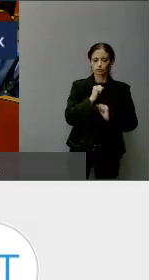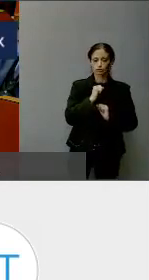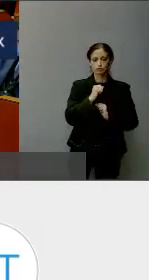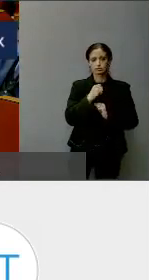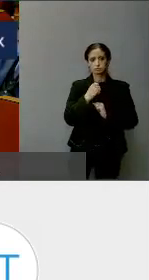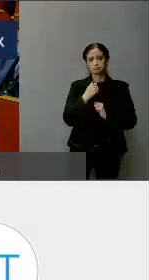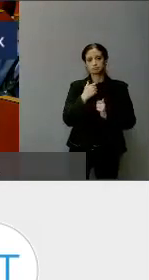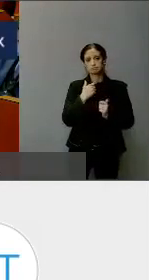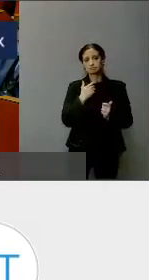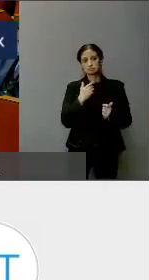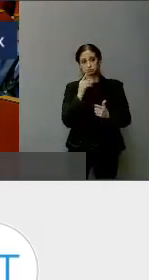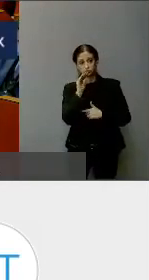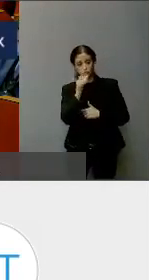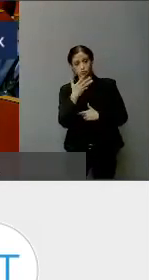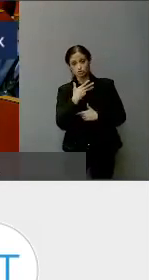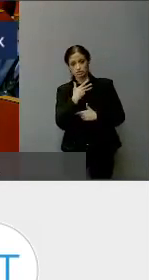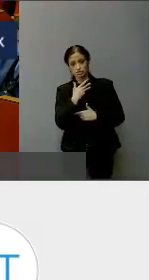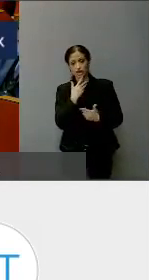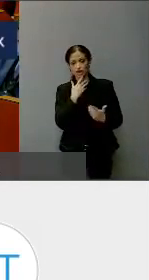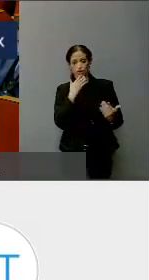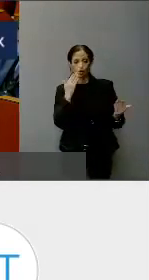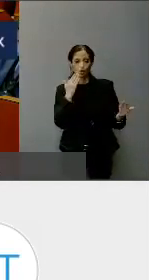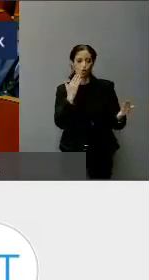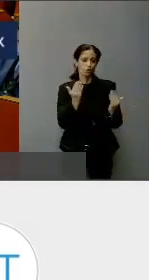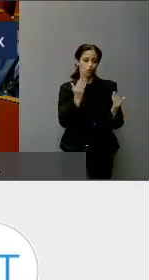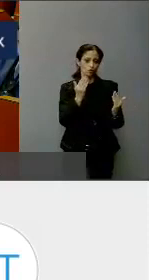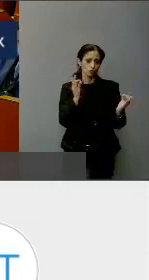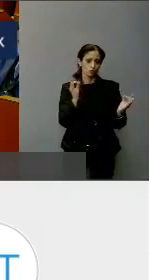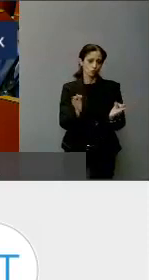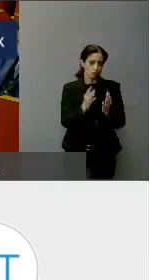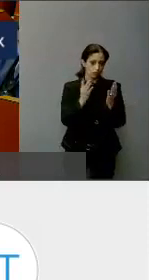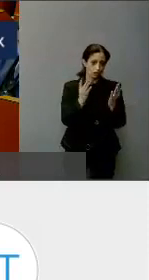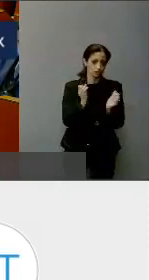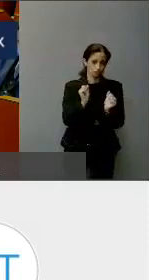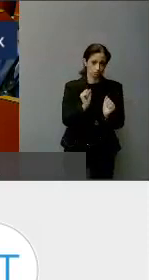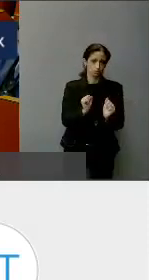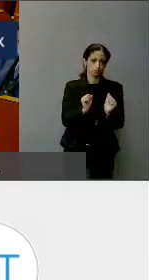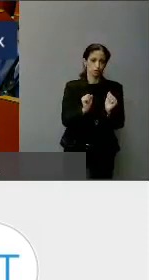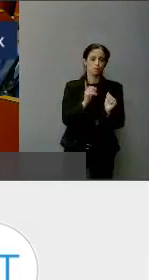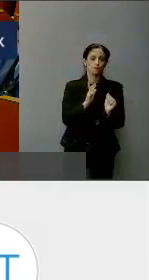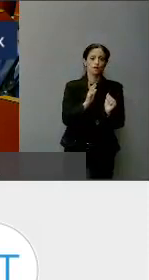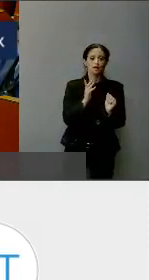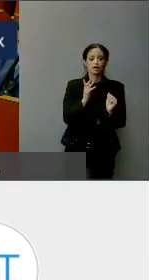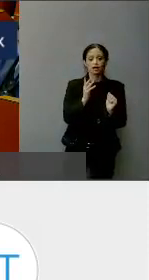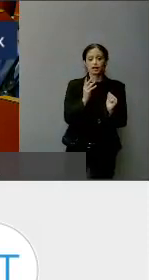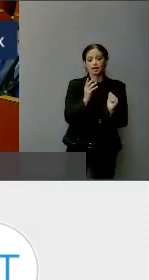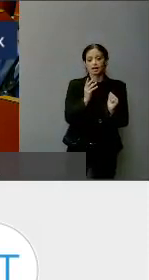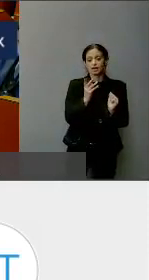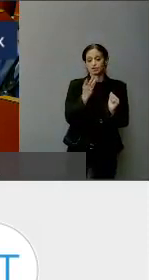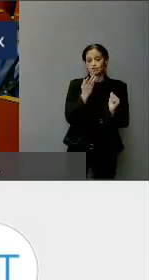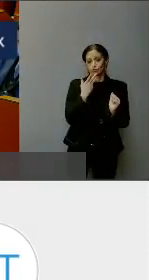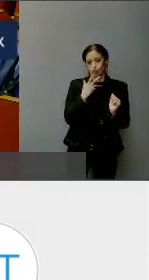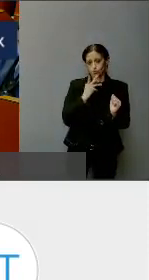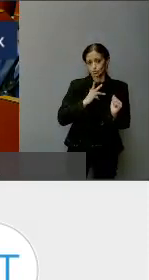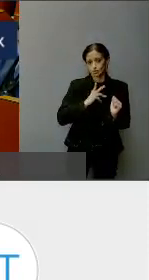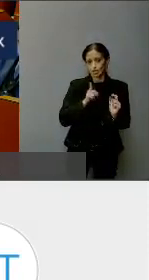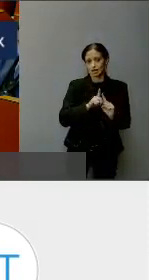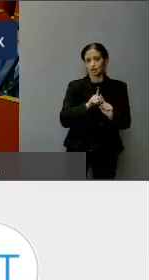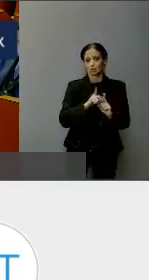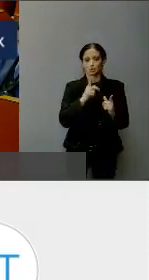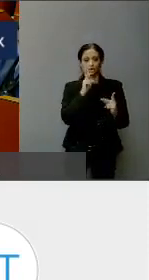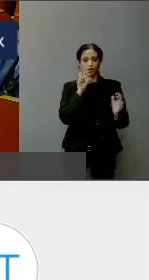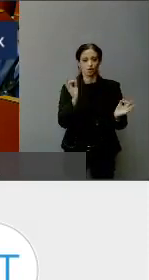confronto ma che non siano soltanto azioni